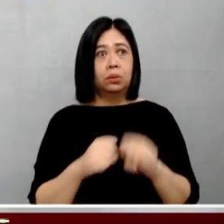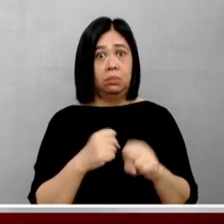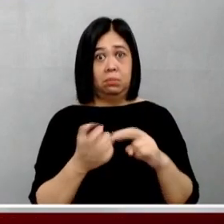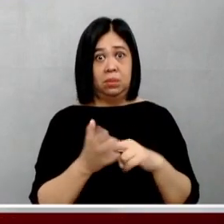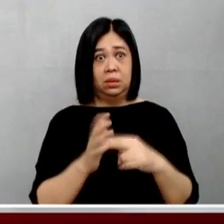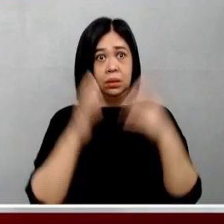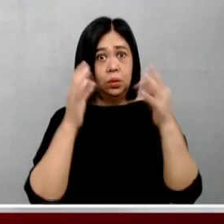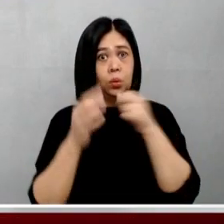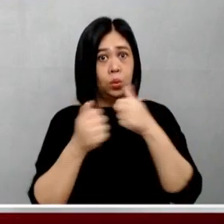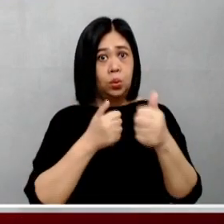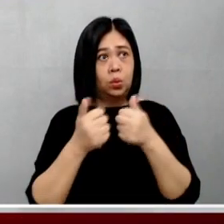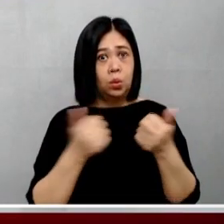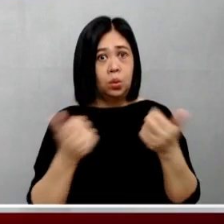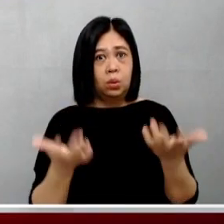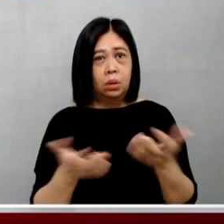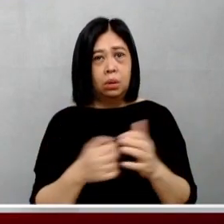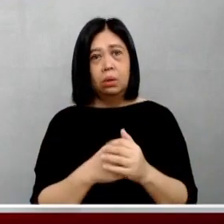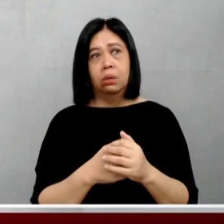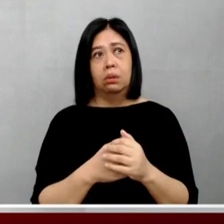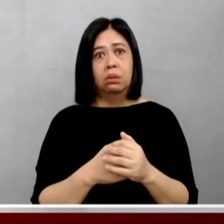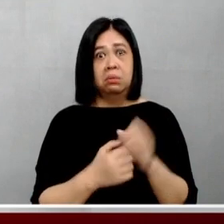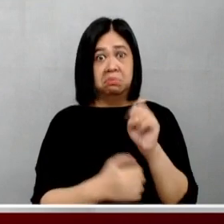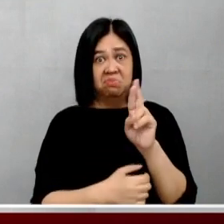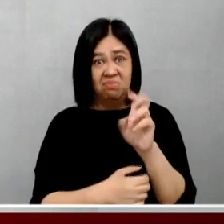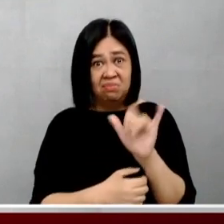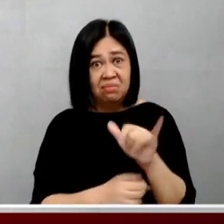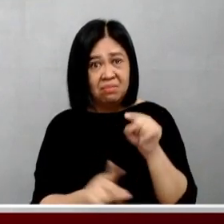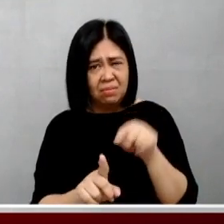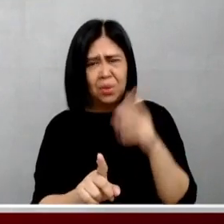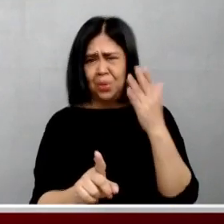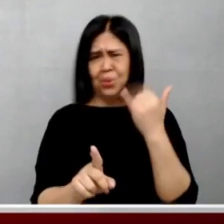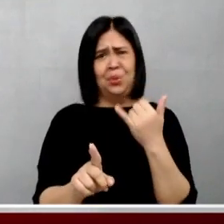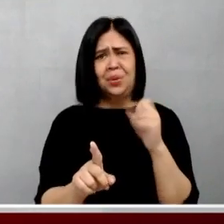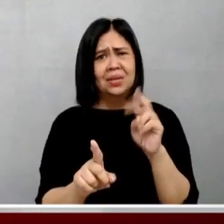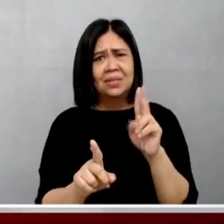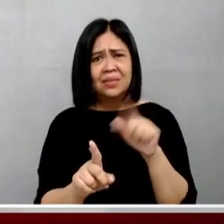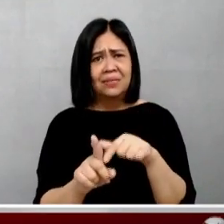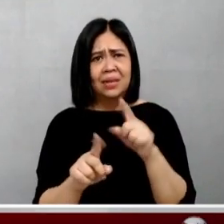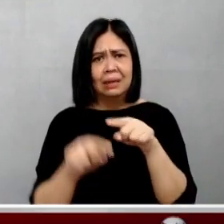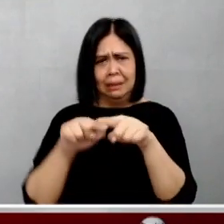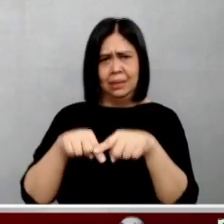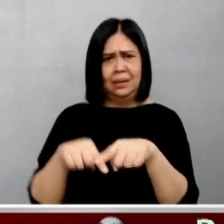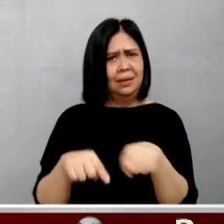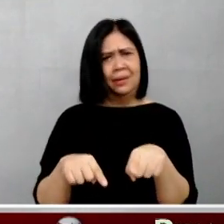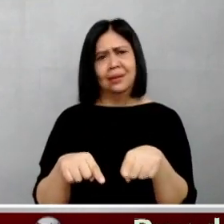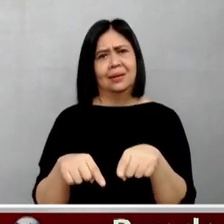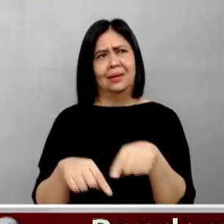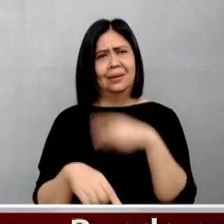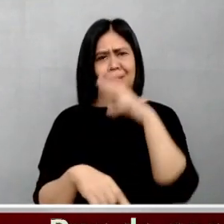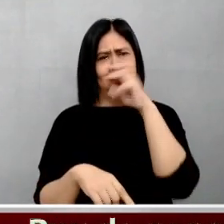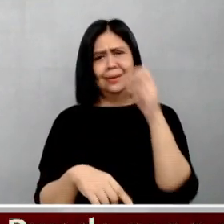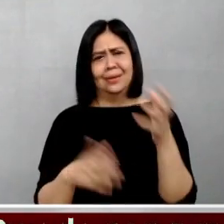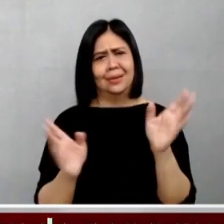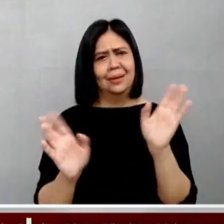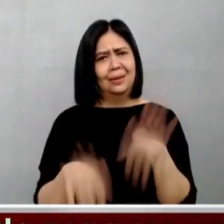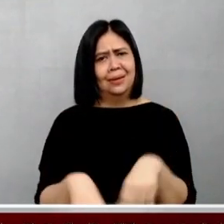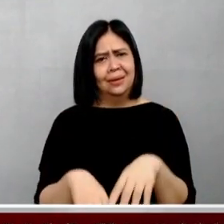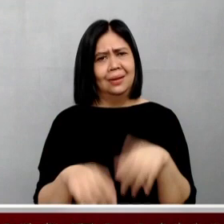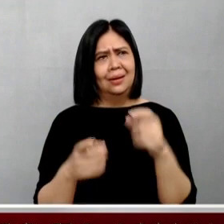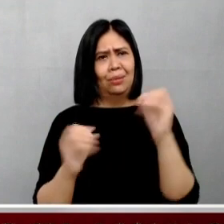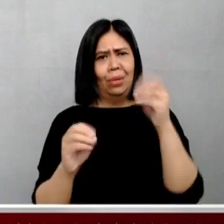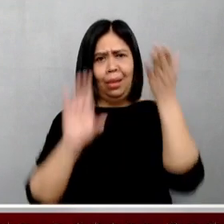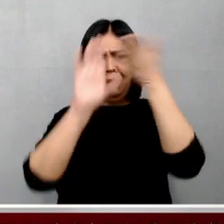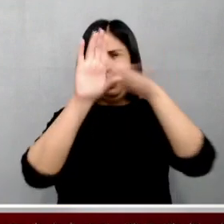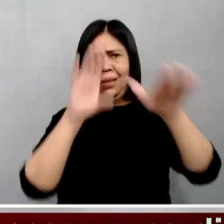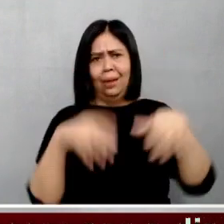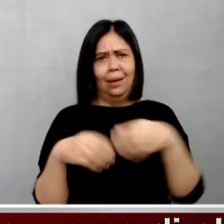to run where is surveys. Why is this happening? Survey. No? Survey. This is most correct. Absurd and brainless, if I may